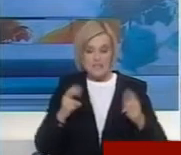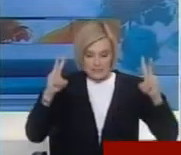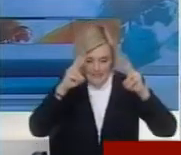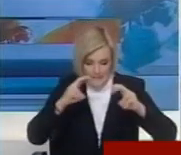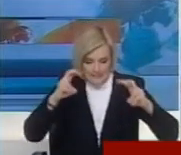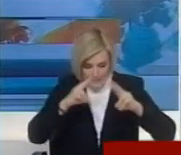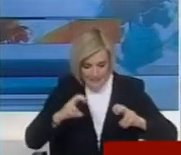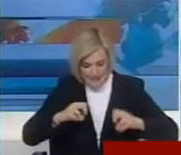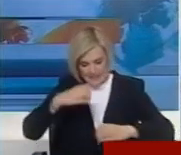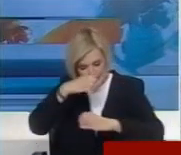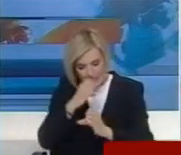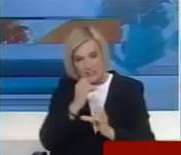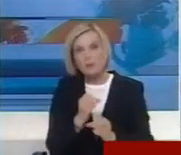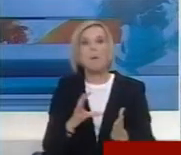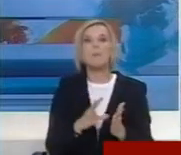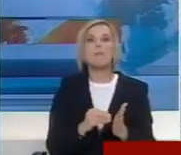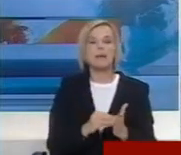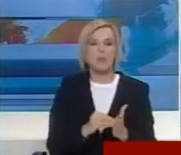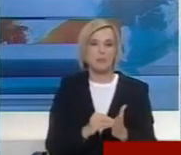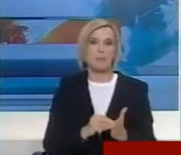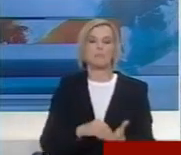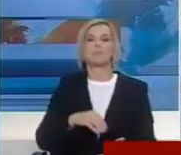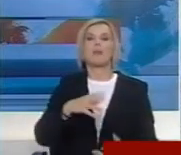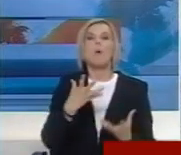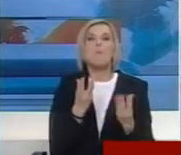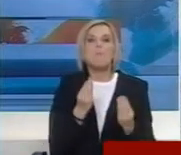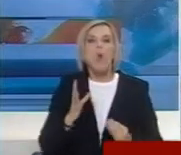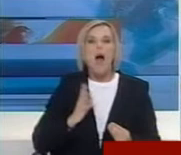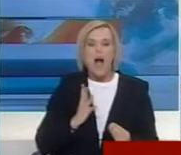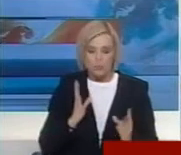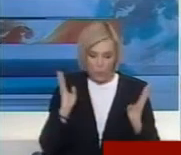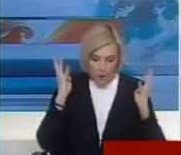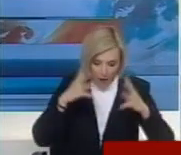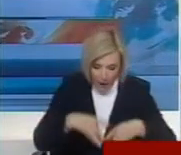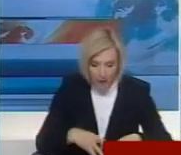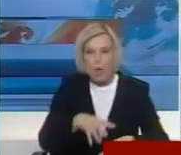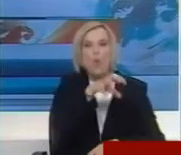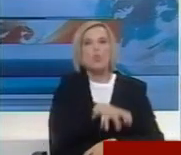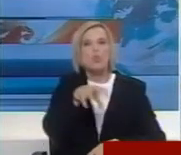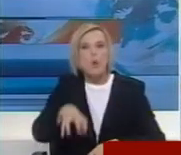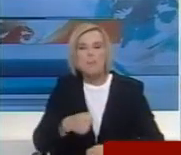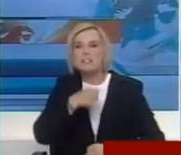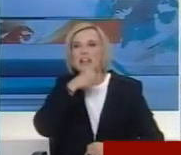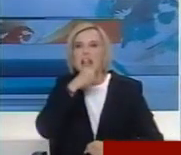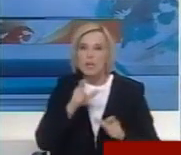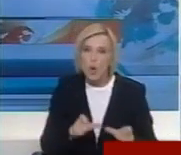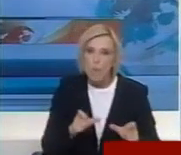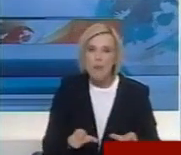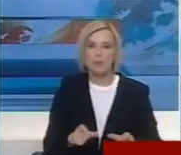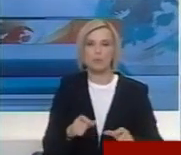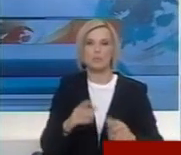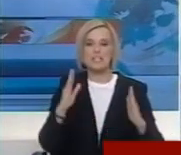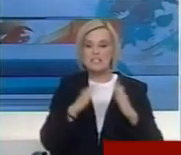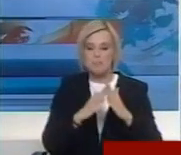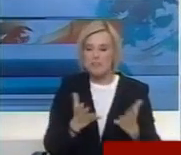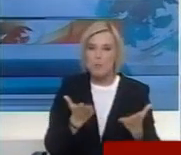πολλών ατόμων, όπως είναι τα κέντρα αποκατάστασης, οι δομές αστέγων, οι δομές για ηλικιωμένους, οι